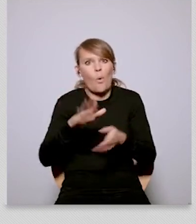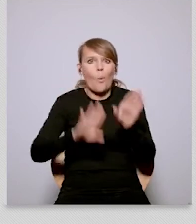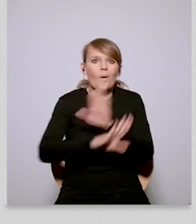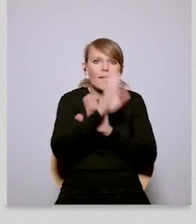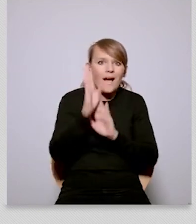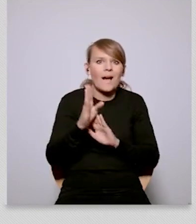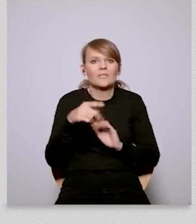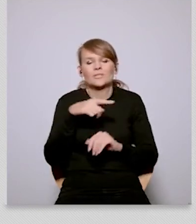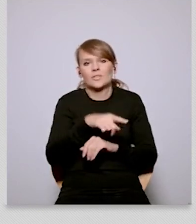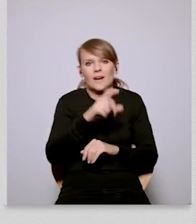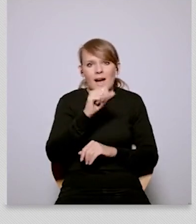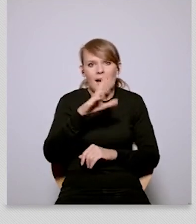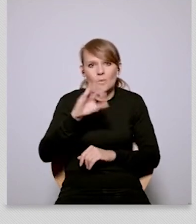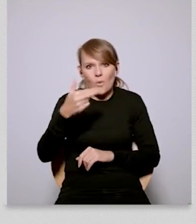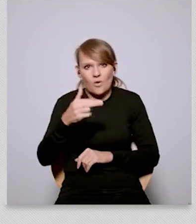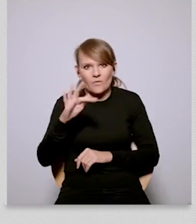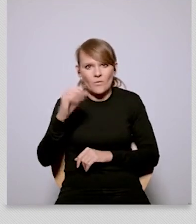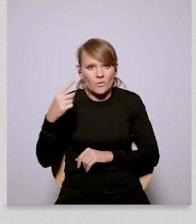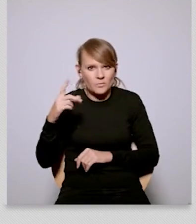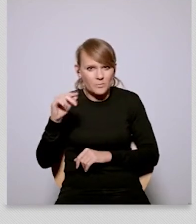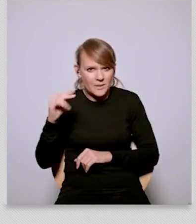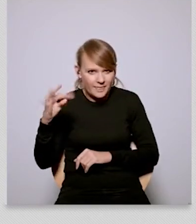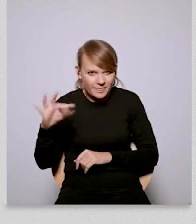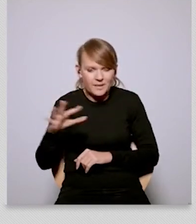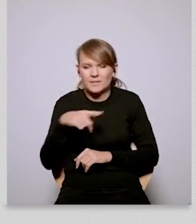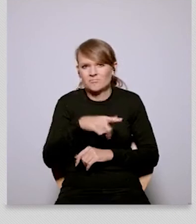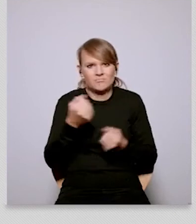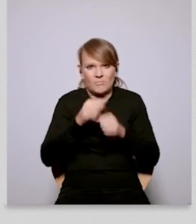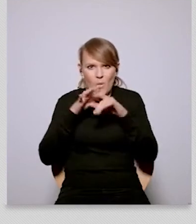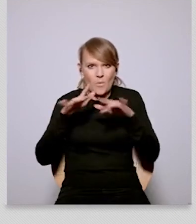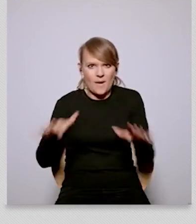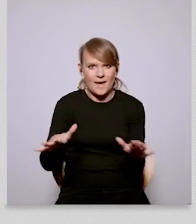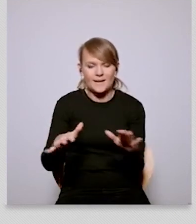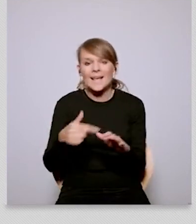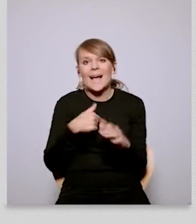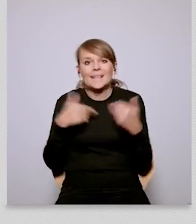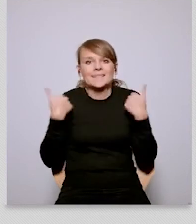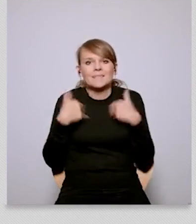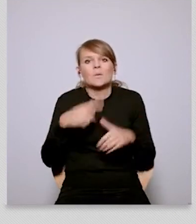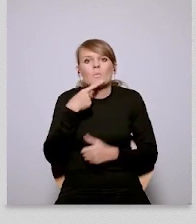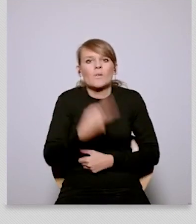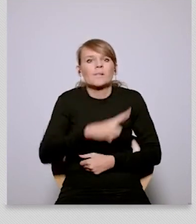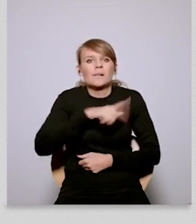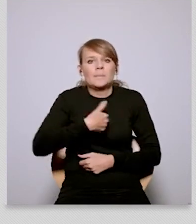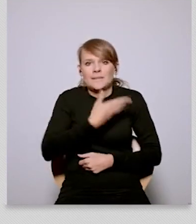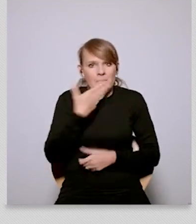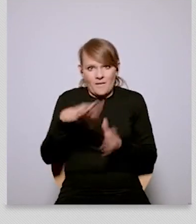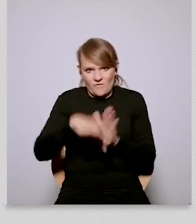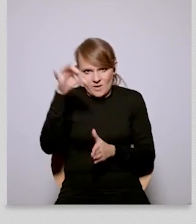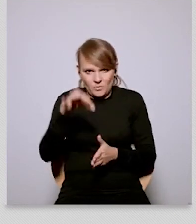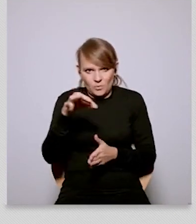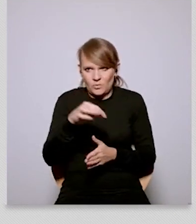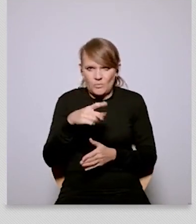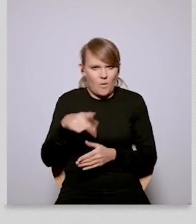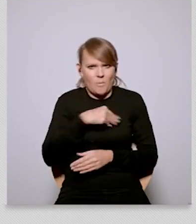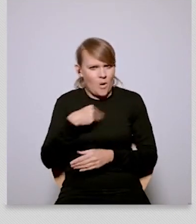carbon footprint więc to jest po prostu bardzo powszechne zjawisko i to nie jest tak że ja nie chcę też powiedzieć że my nie mamy wyboru bo to budzi zawsze wielki